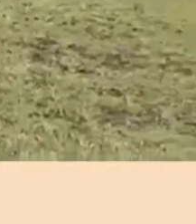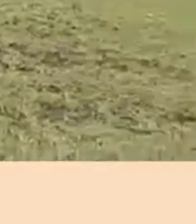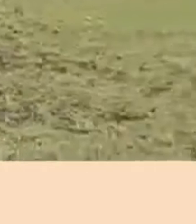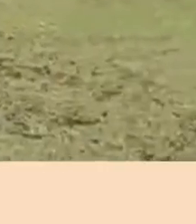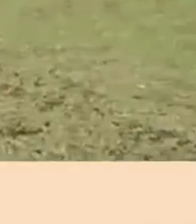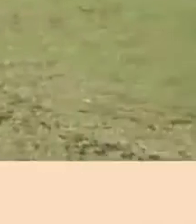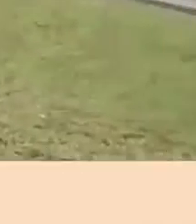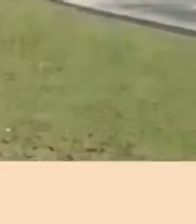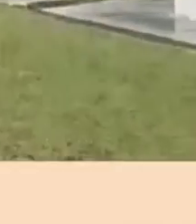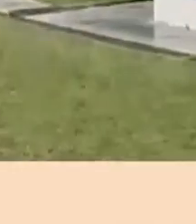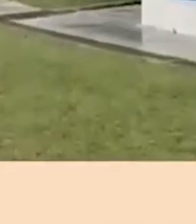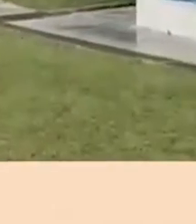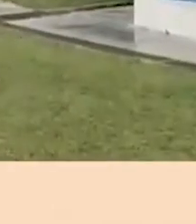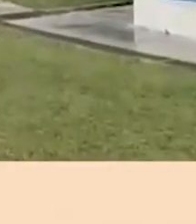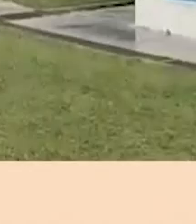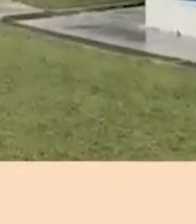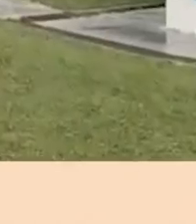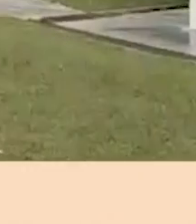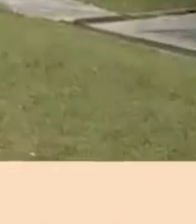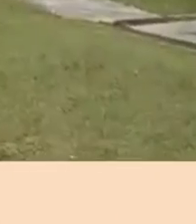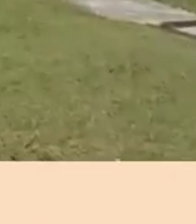Cameron Highland.